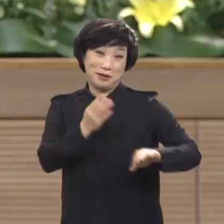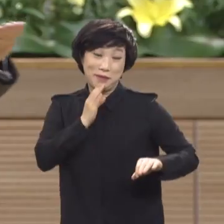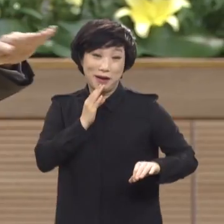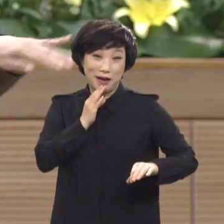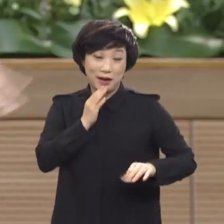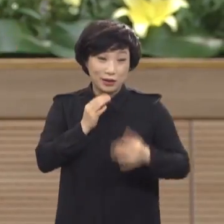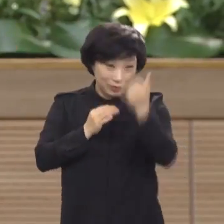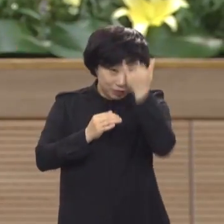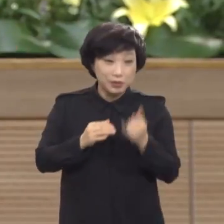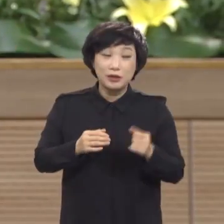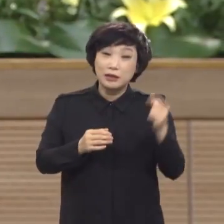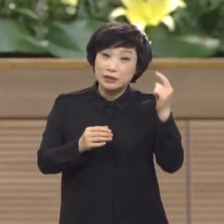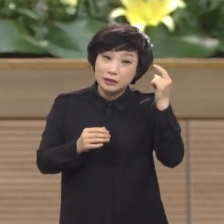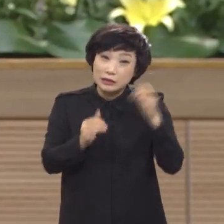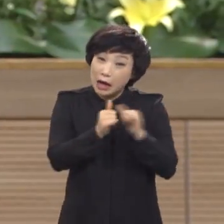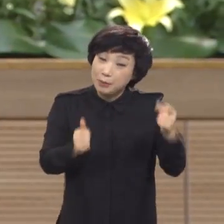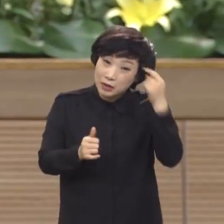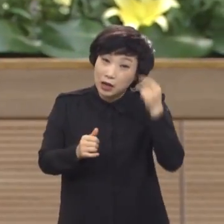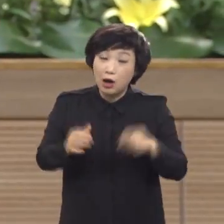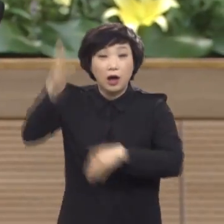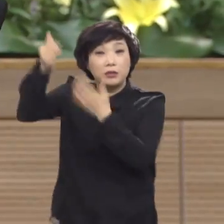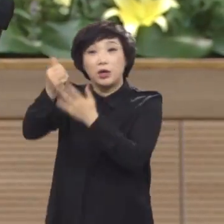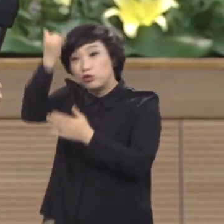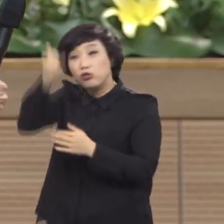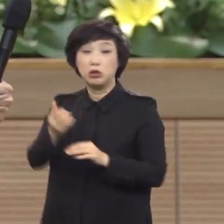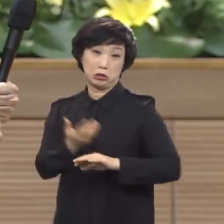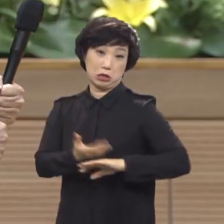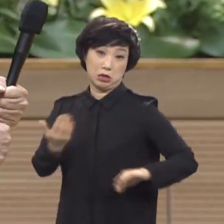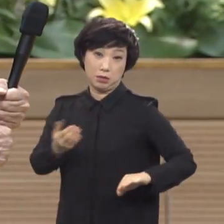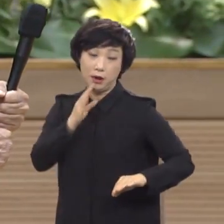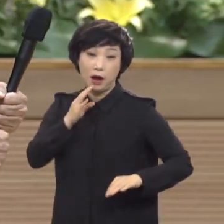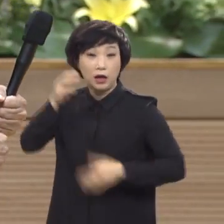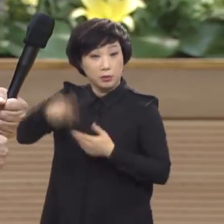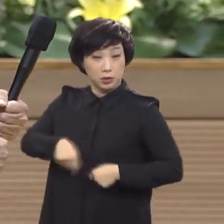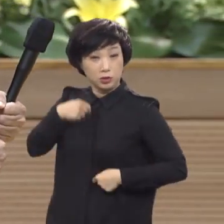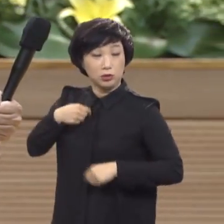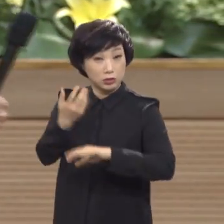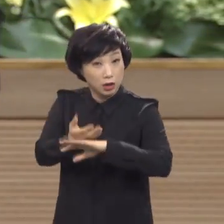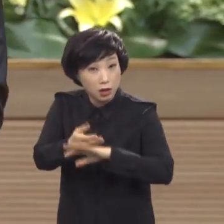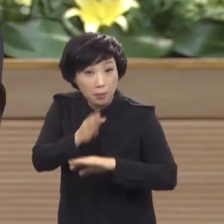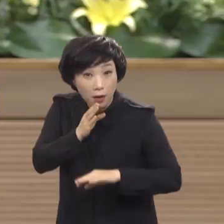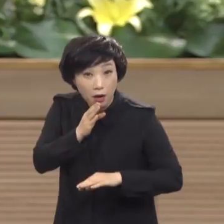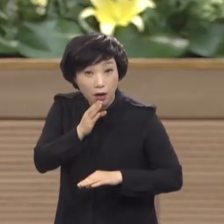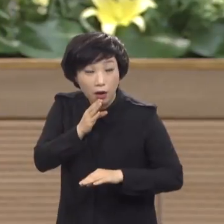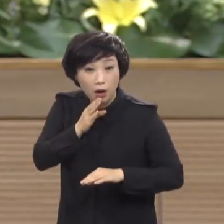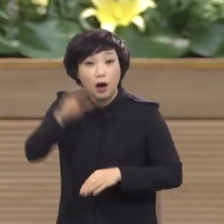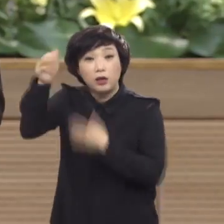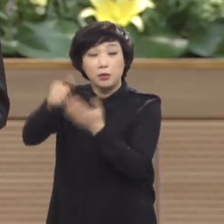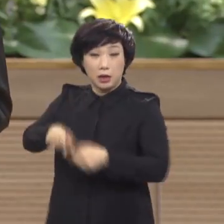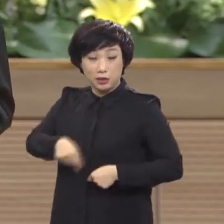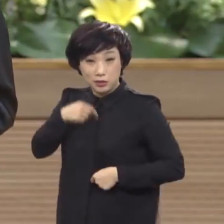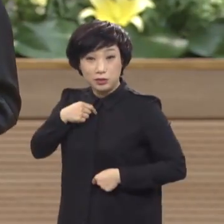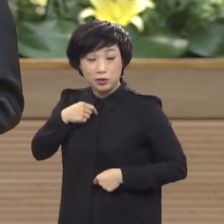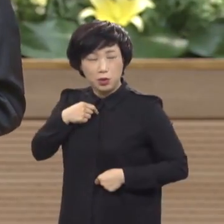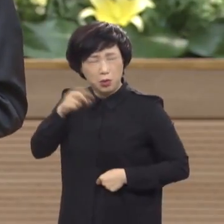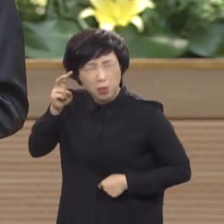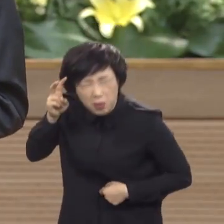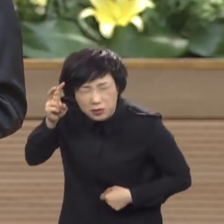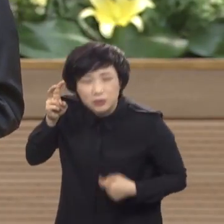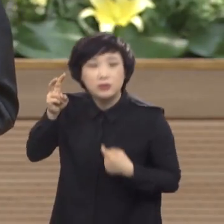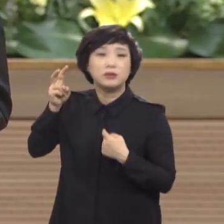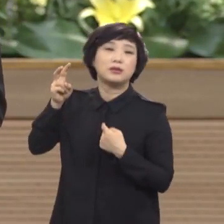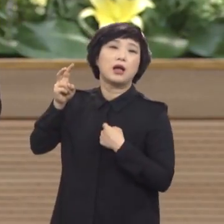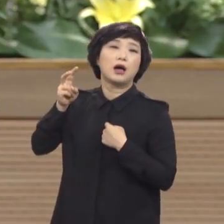윤리 도덕과 기준이 다르기 때문에 하나님의 의를 만에